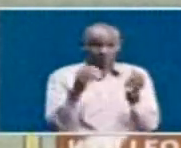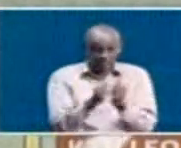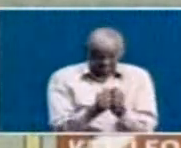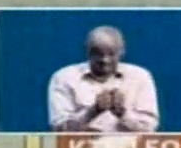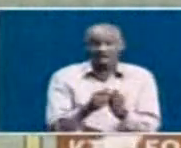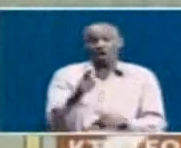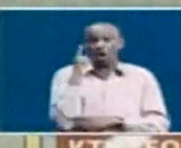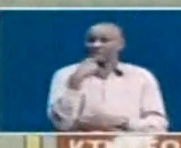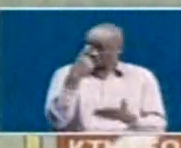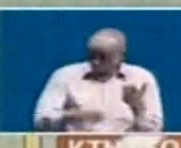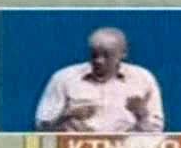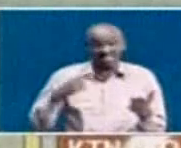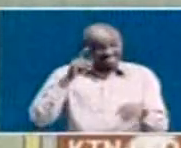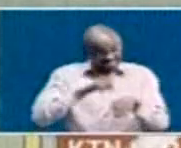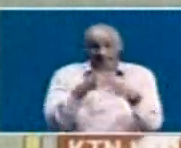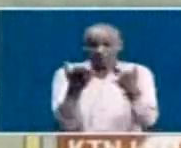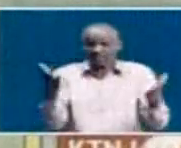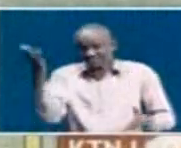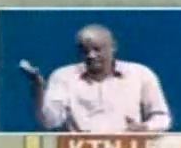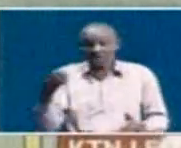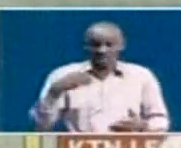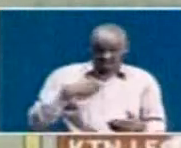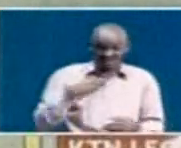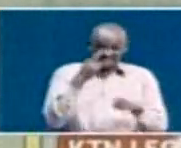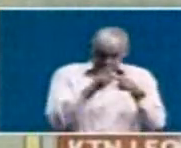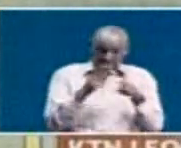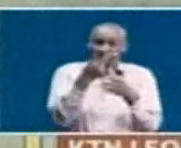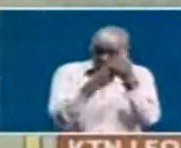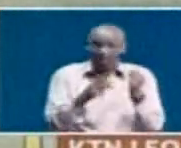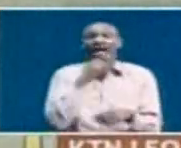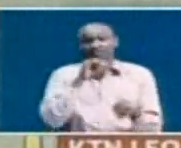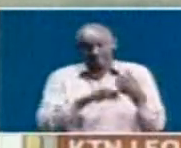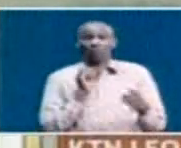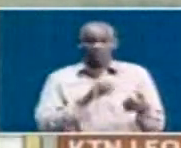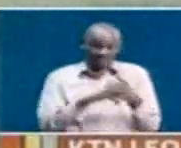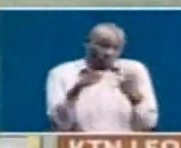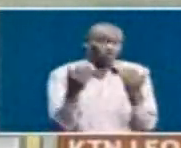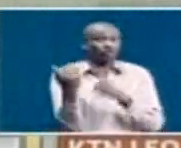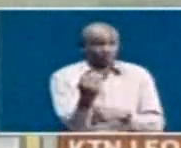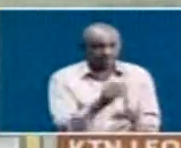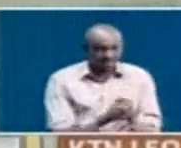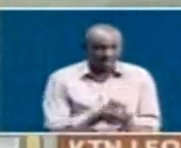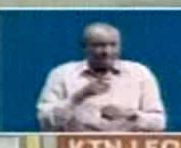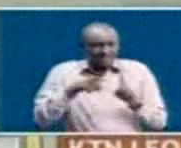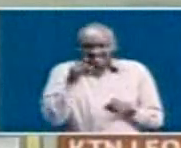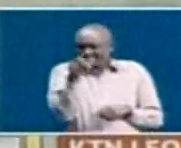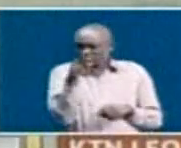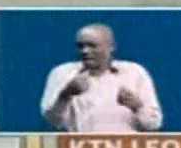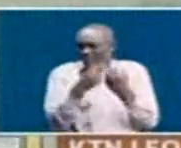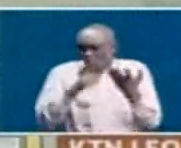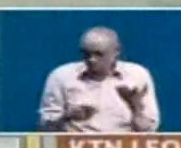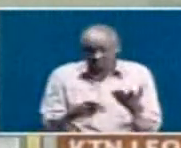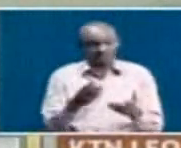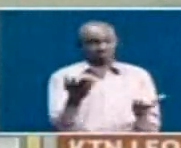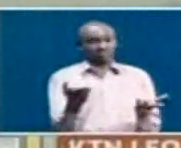na sheria ya umiliki katika ndoa inafaa kuwa kati ya majina ya mke na mume au watoto. Lakini iwapo mali hiyo imechumwa na wawili